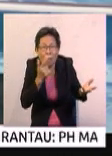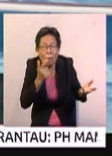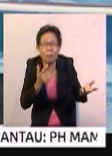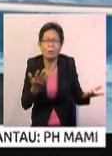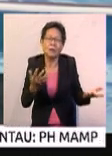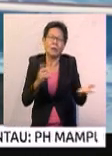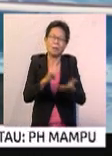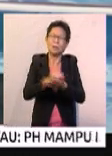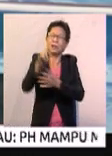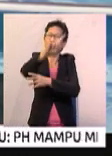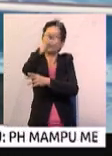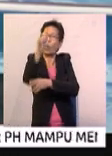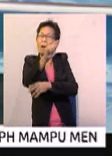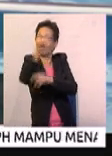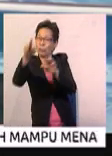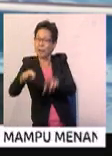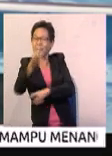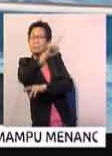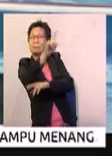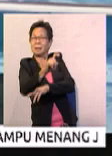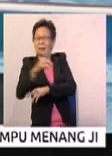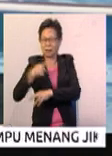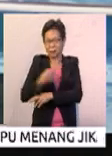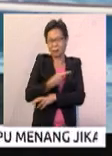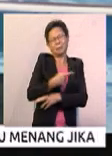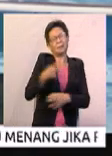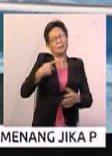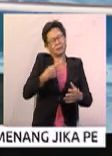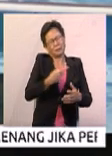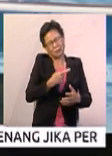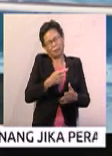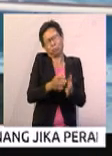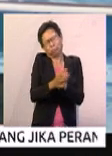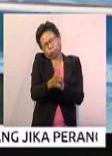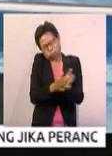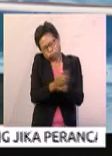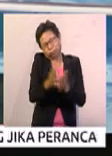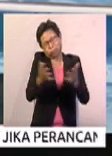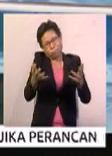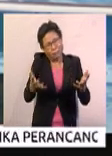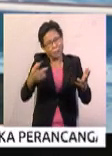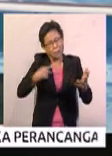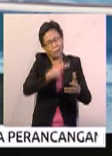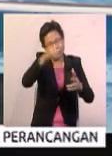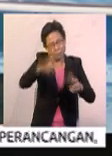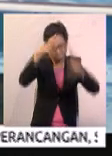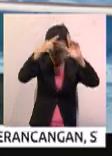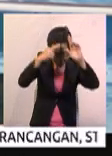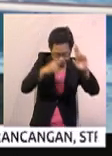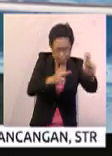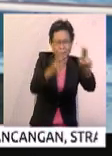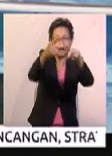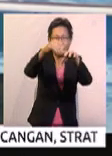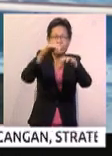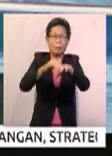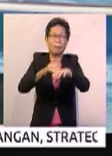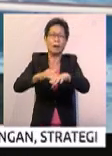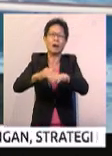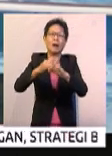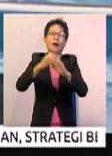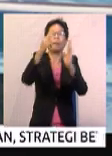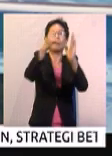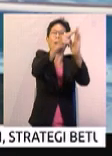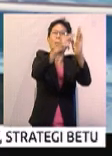rakyat dan kita, walaupun kita berusaha, tetapi kita mestilah patuh kepada